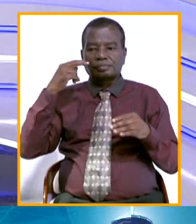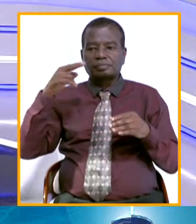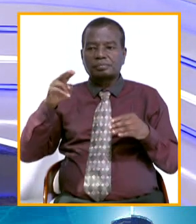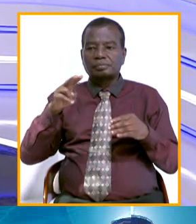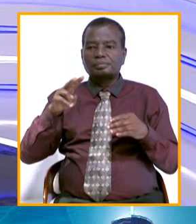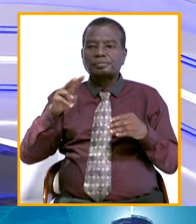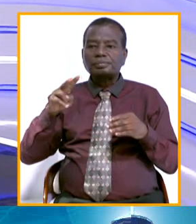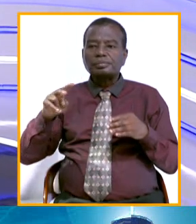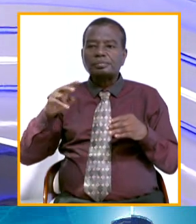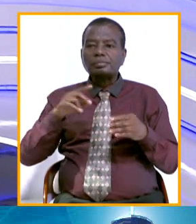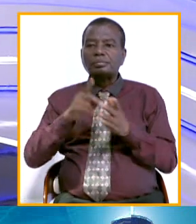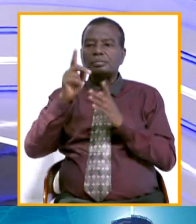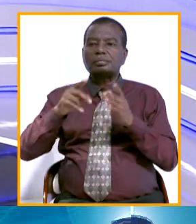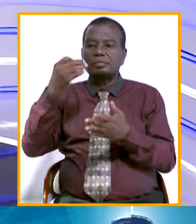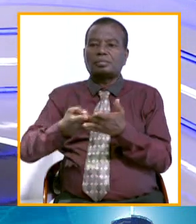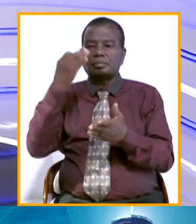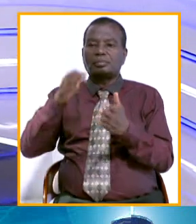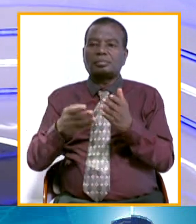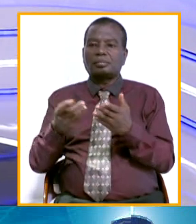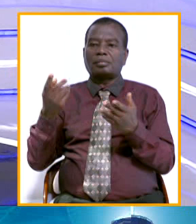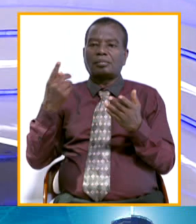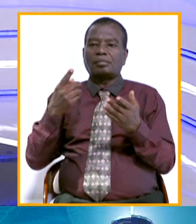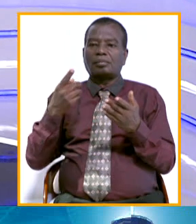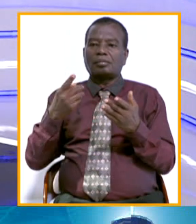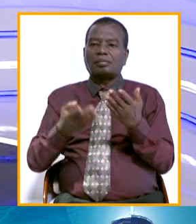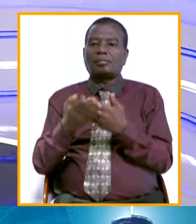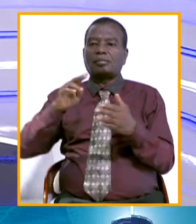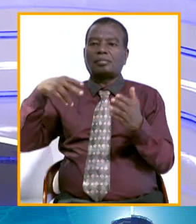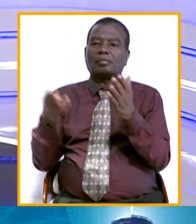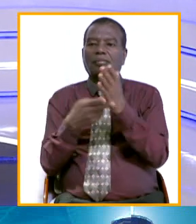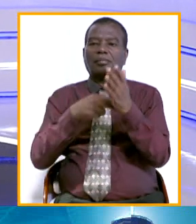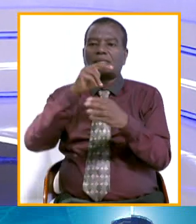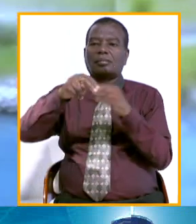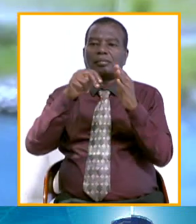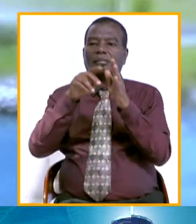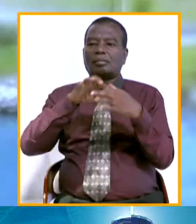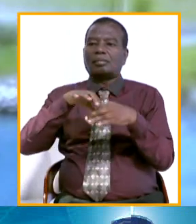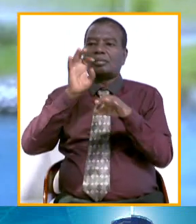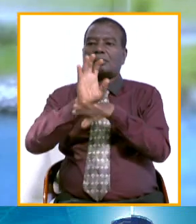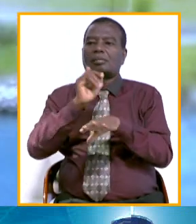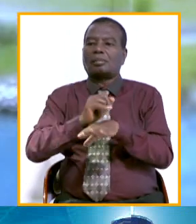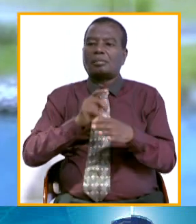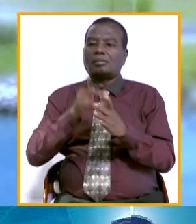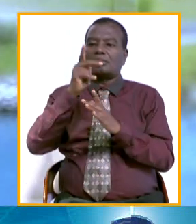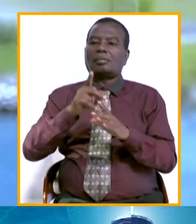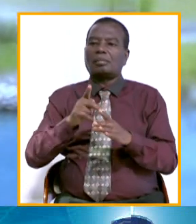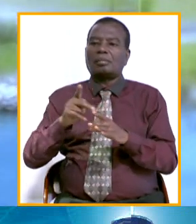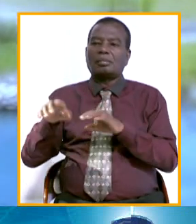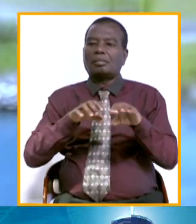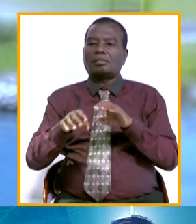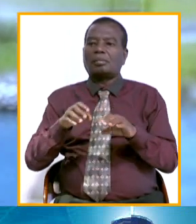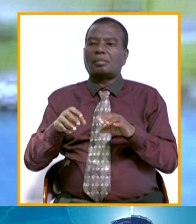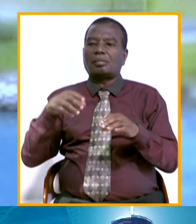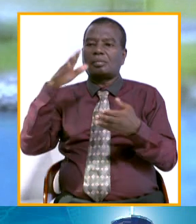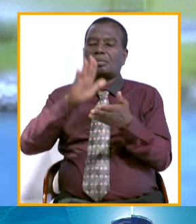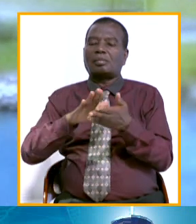du portefeuille des projets financés ou cofinancés par la Banque mondiale en Côte d'Ivoire. Et des projets réalisés à l'heure qu'il est